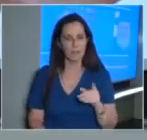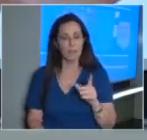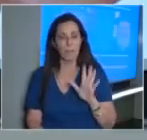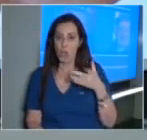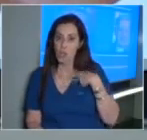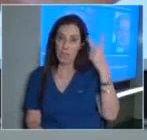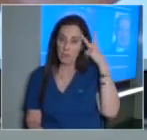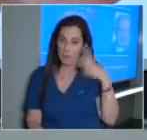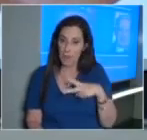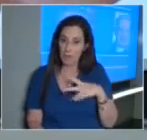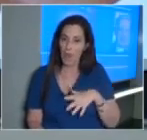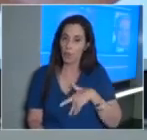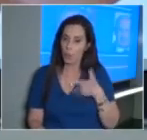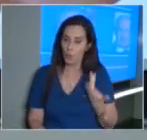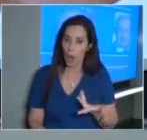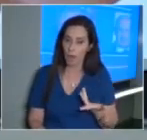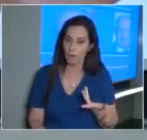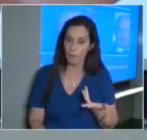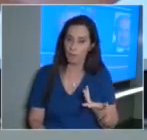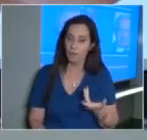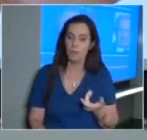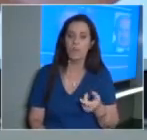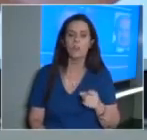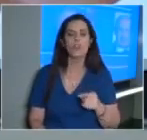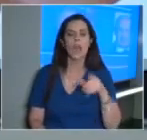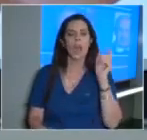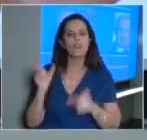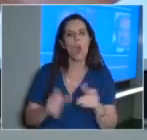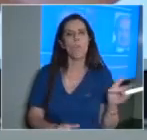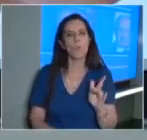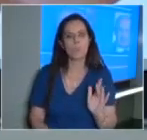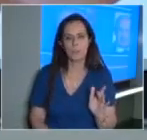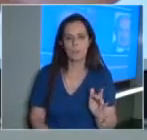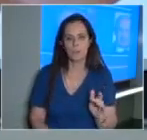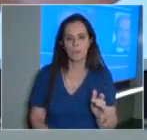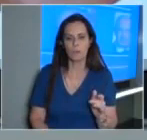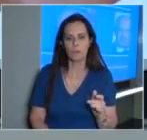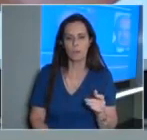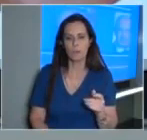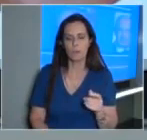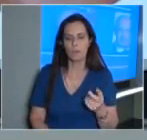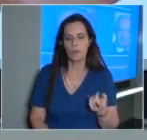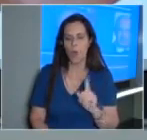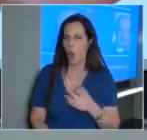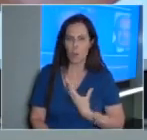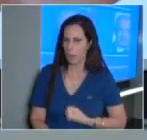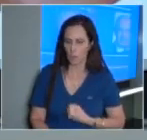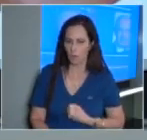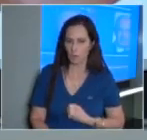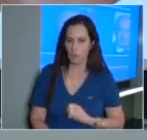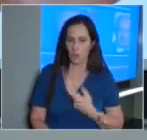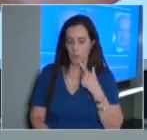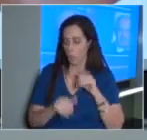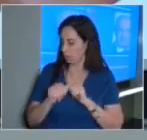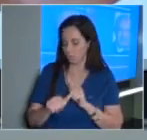מה שאני מבין מהשרים, התחושה היא שבשעת השין, אנשי האופוזיציה לא יעמדו בפרץ או לא יתאפקו ויצביעו